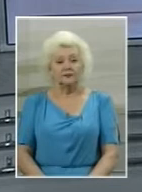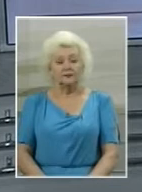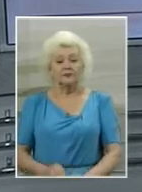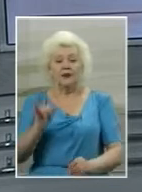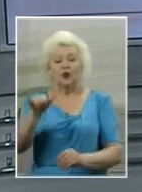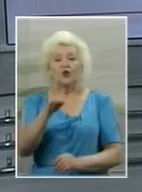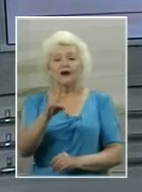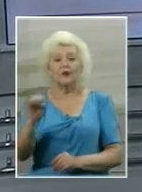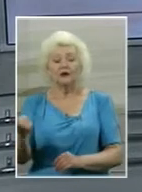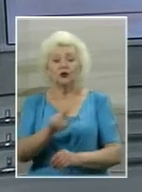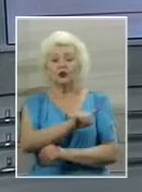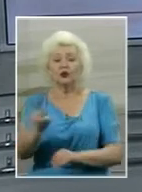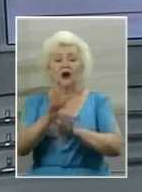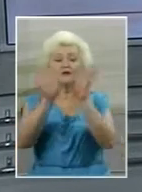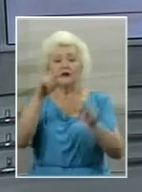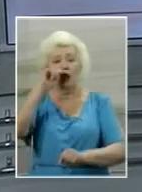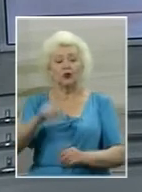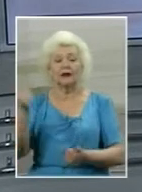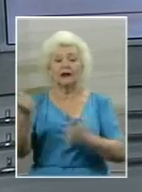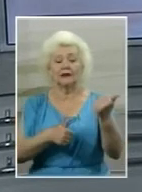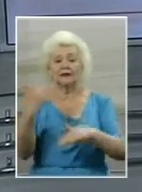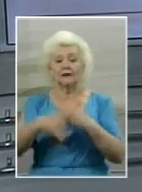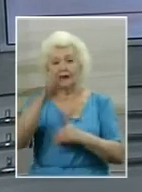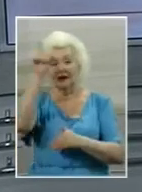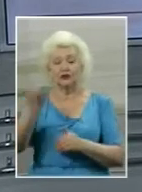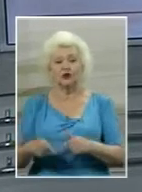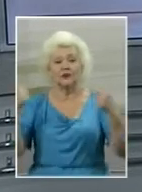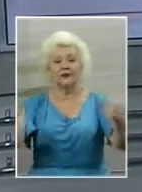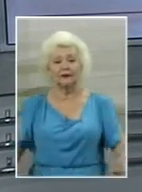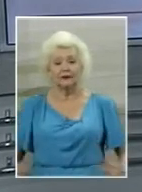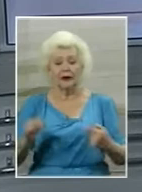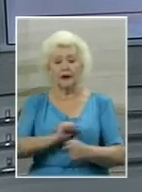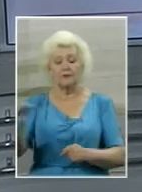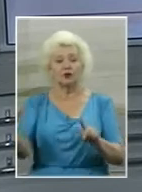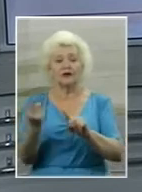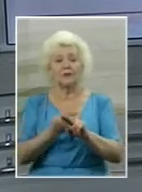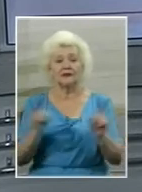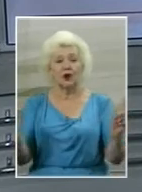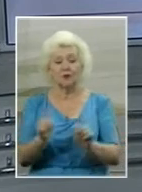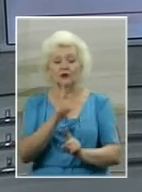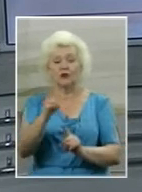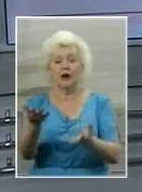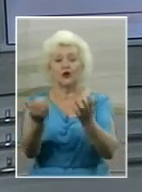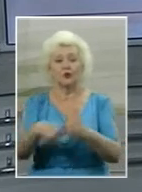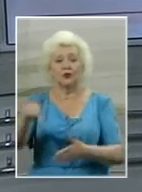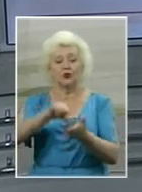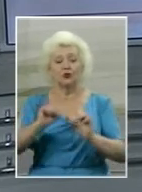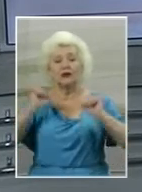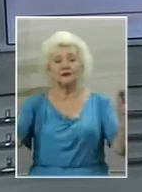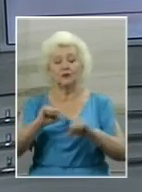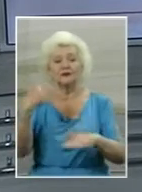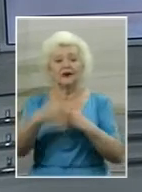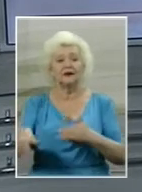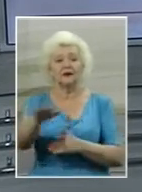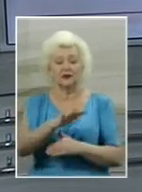У Краматорську триває всеукраїнський конкурс серед чоловіків на візках «Мужність без обмежень», у якому беруть участь і спортсмени з